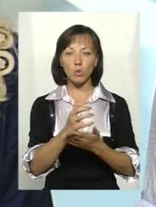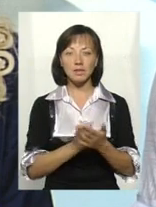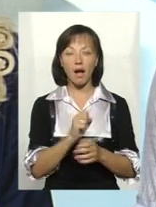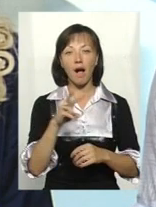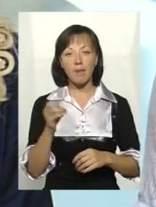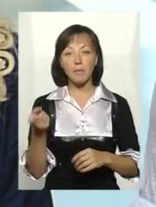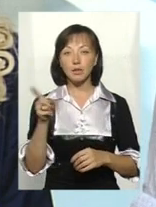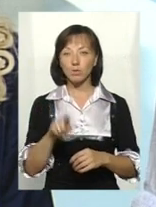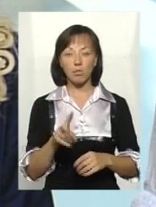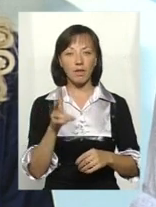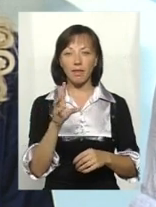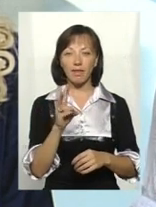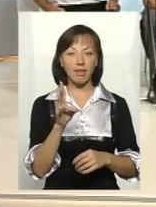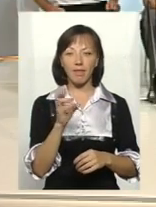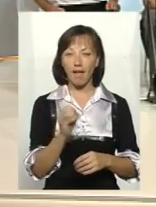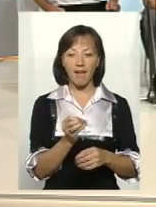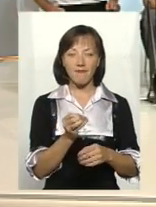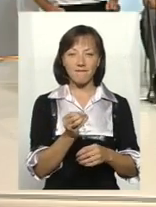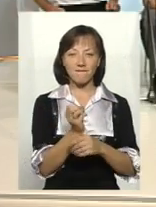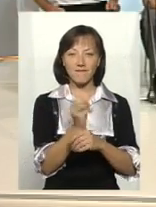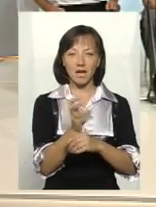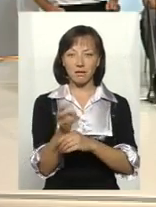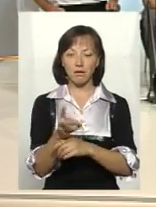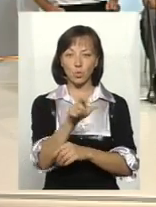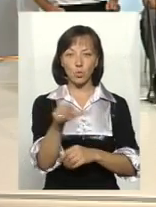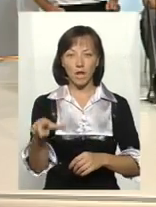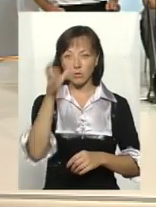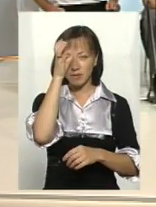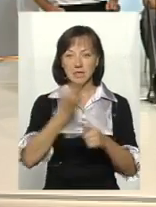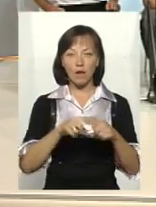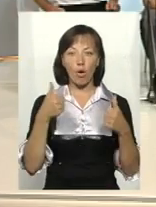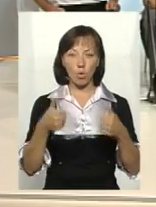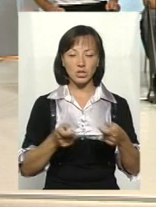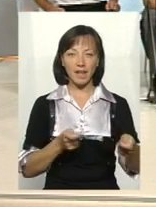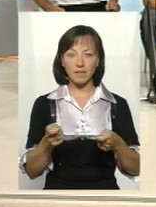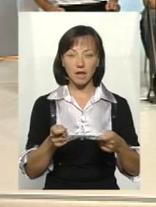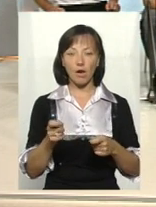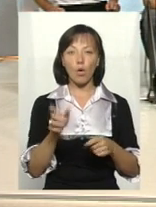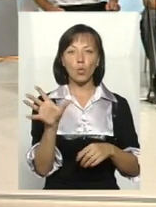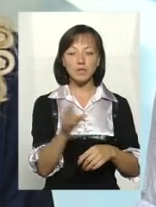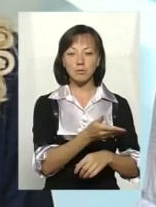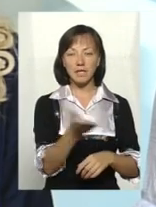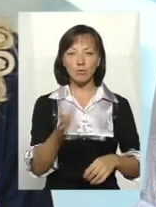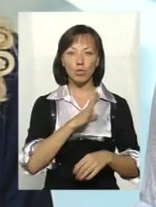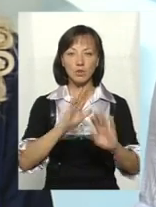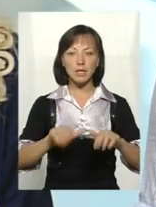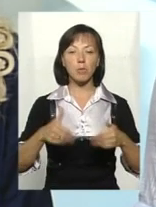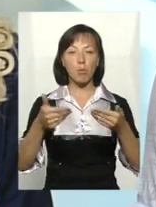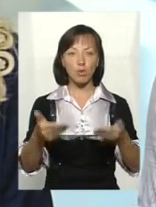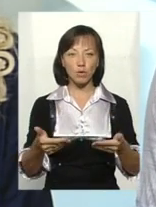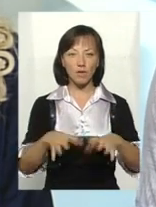але при тому всьому не викидати людей з освіти, тому що це хороші керівники. Усім їм було